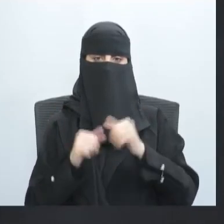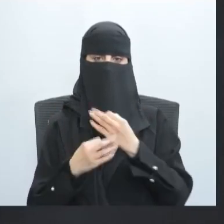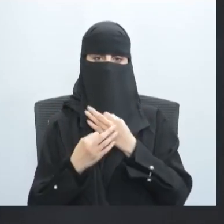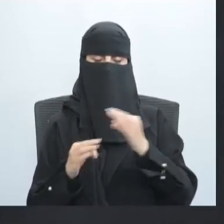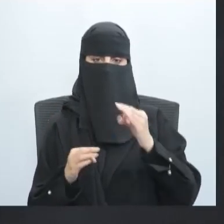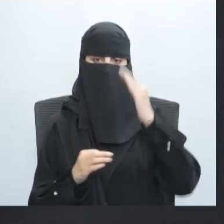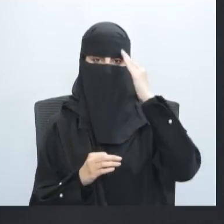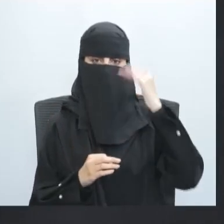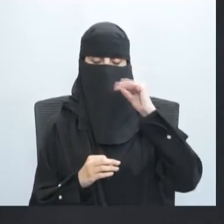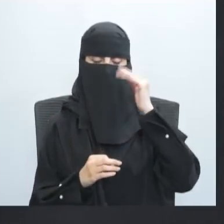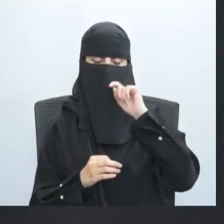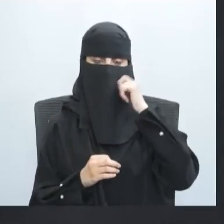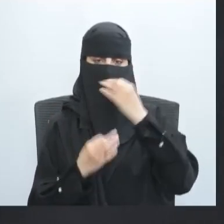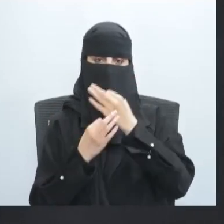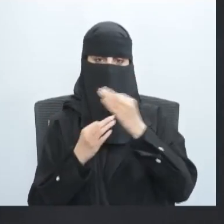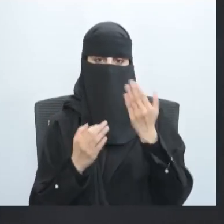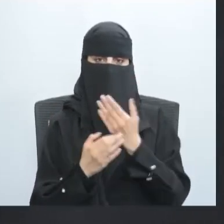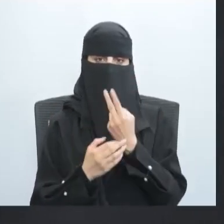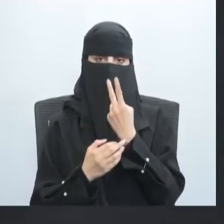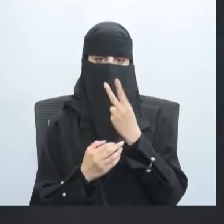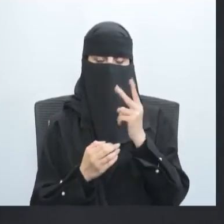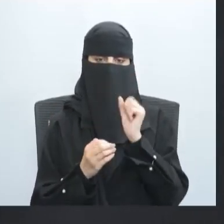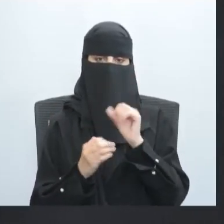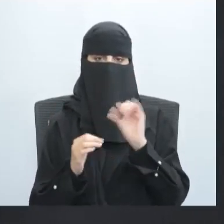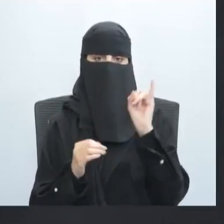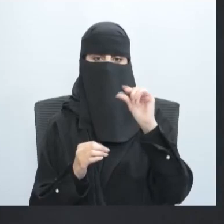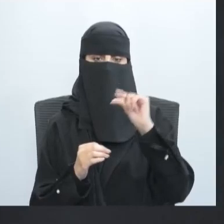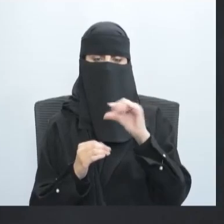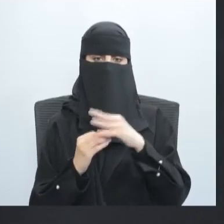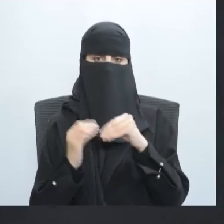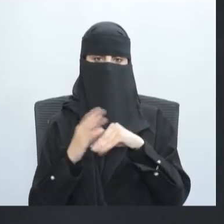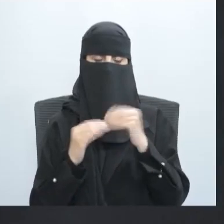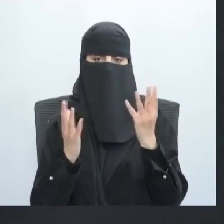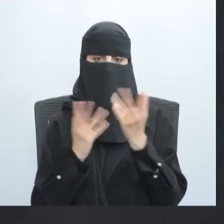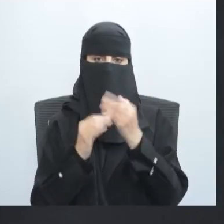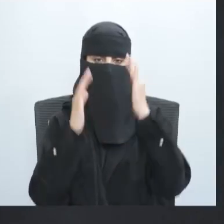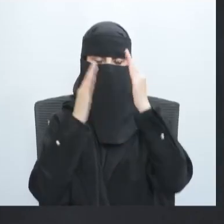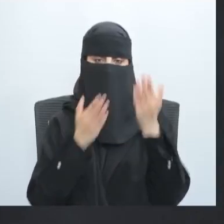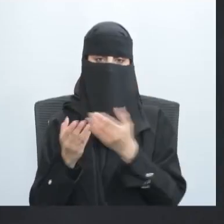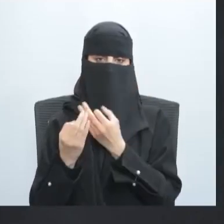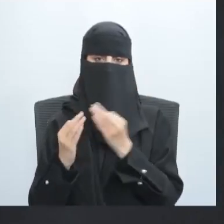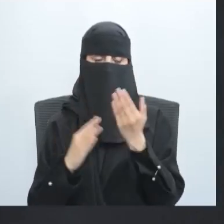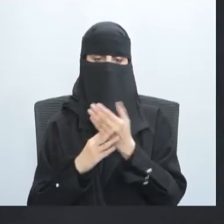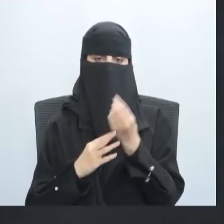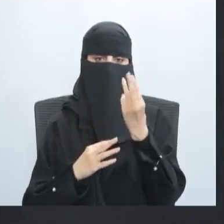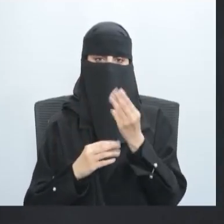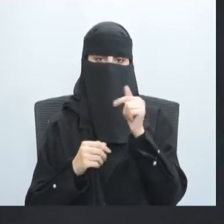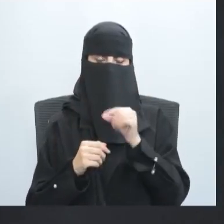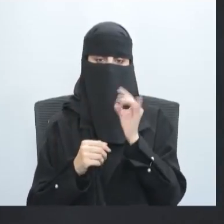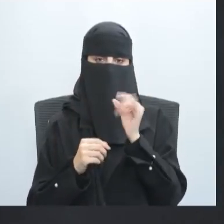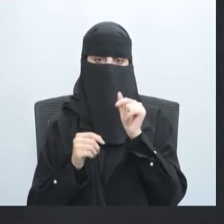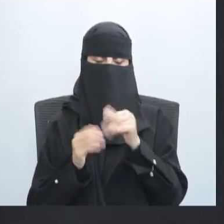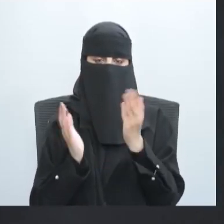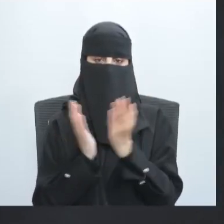اعزائي طلاب الصف الثاني متوسط في ماده المهارات الرقميه الفصل الدراسي الثالث سنكون معكم باذن الله